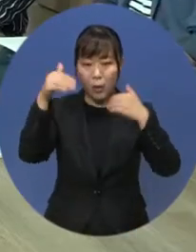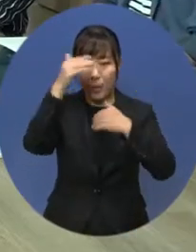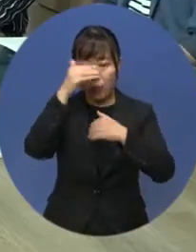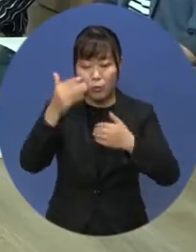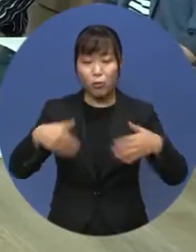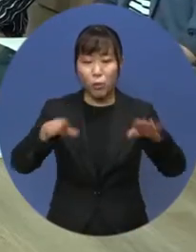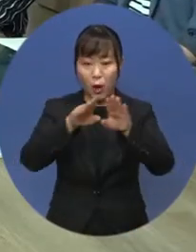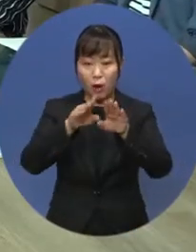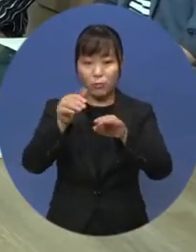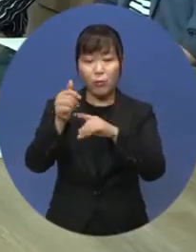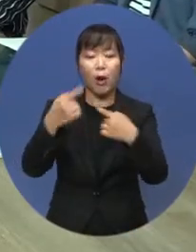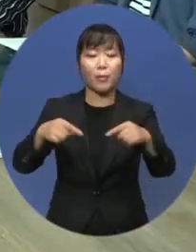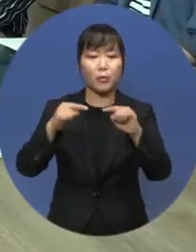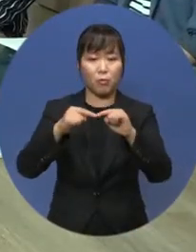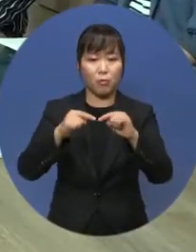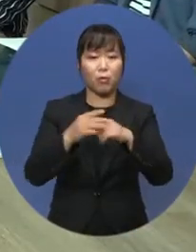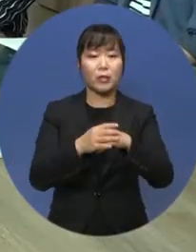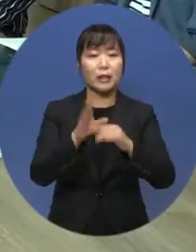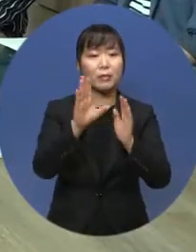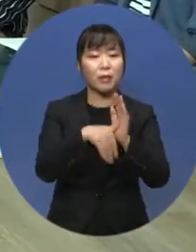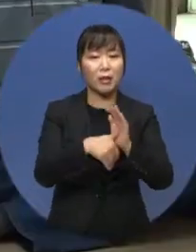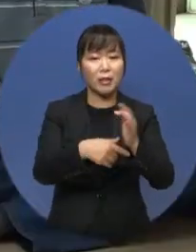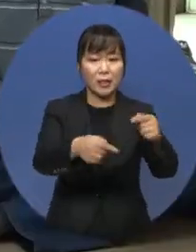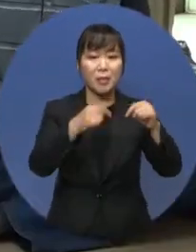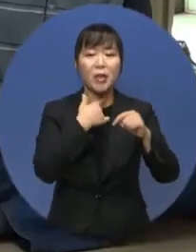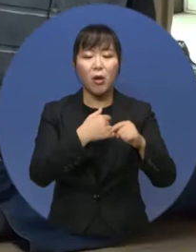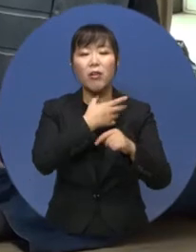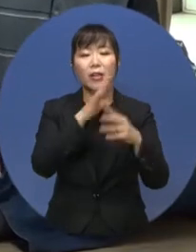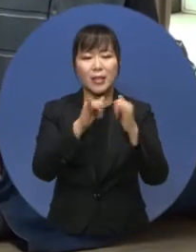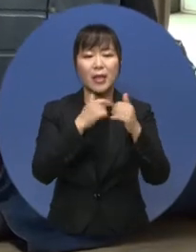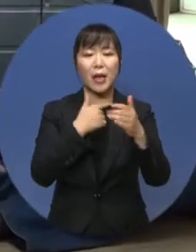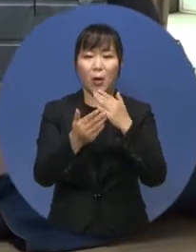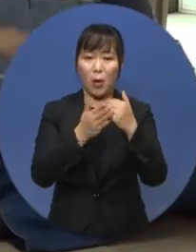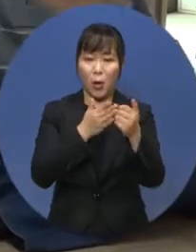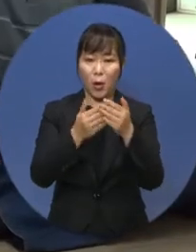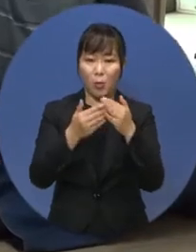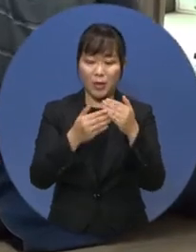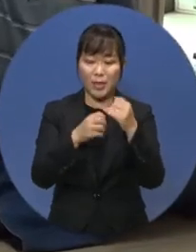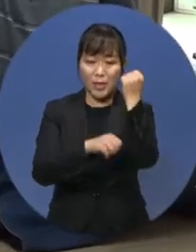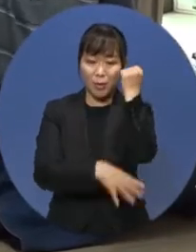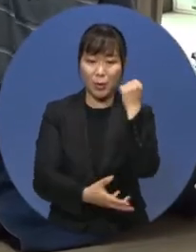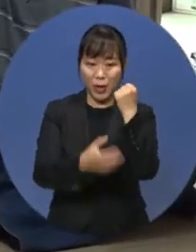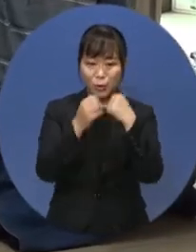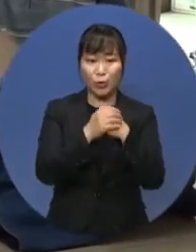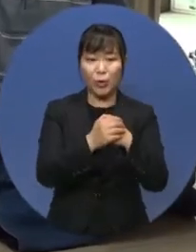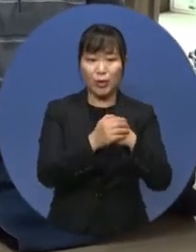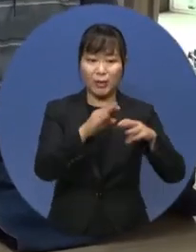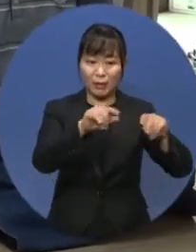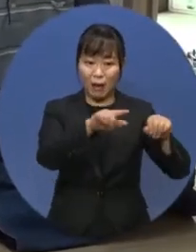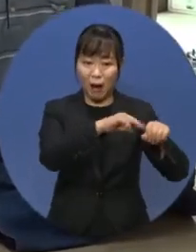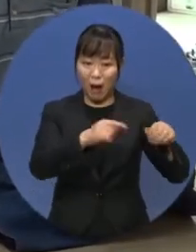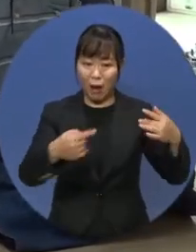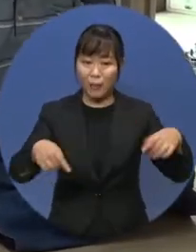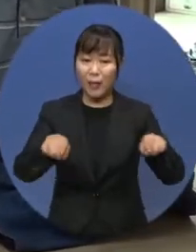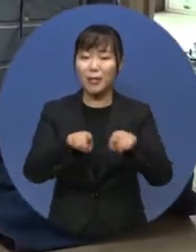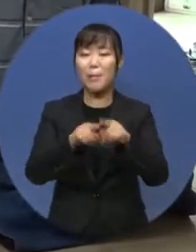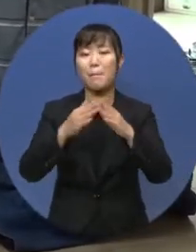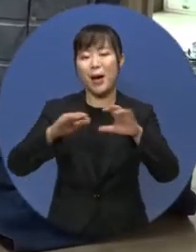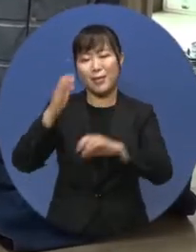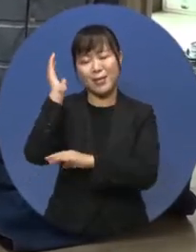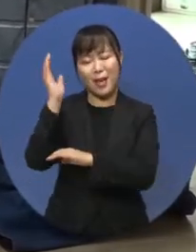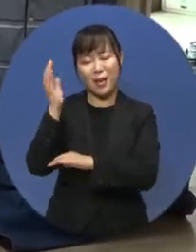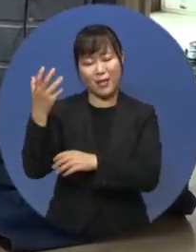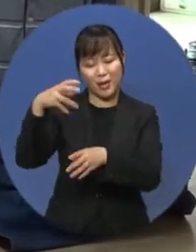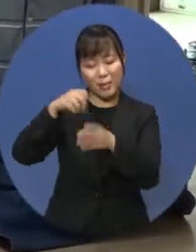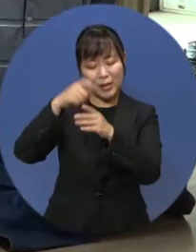발굴 작업 당시 참여했던 마을 어르신들이 생생한 경험담을 토대로 유적지와 함께하는 마을 이야기를